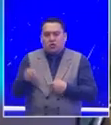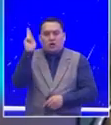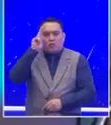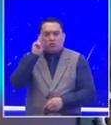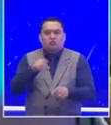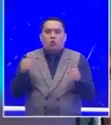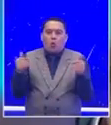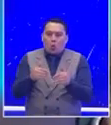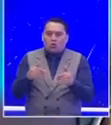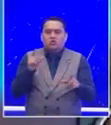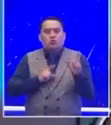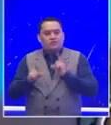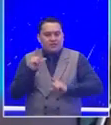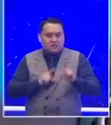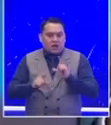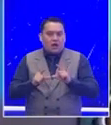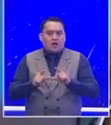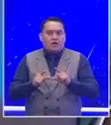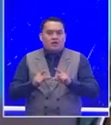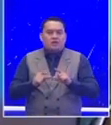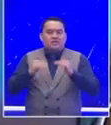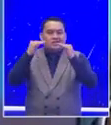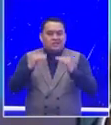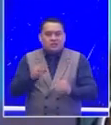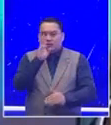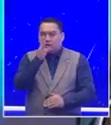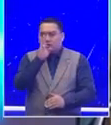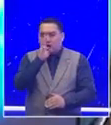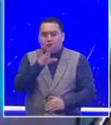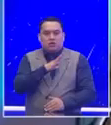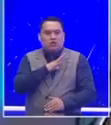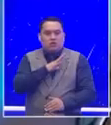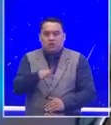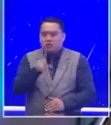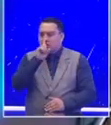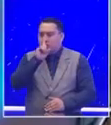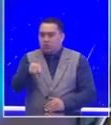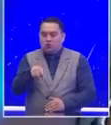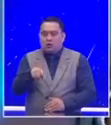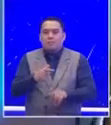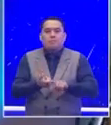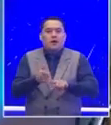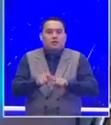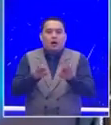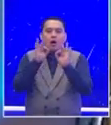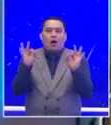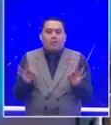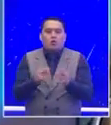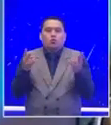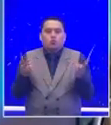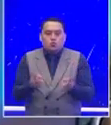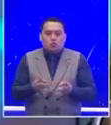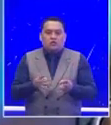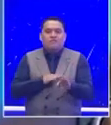колледжи перешли, вузы перешли, при этом снижение заработных плат быть не должно. Почему? Потому что объем, необходимый